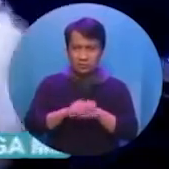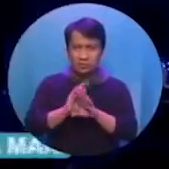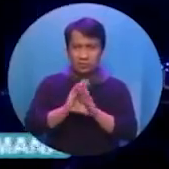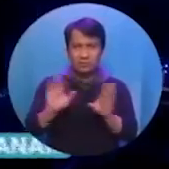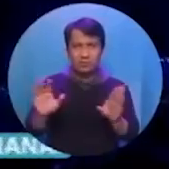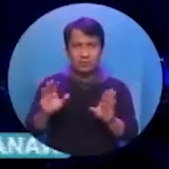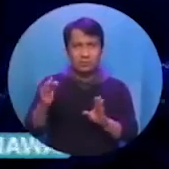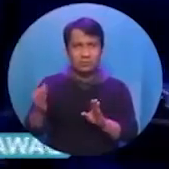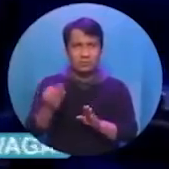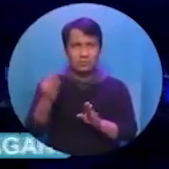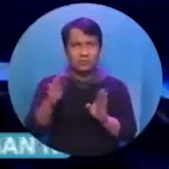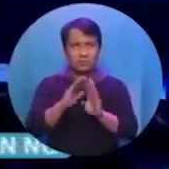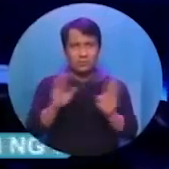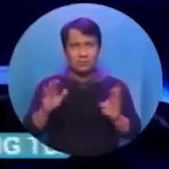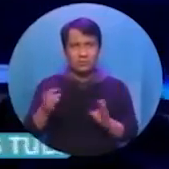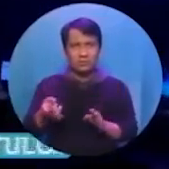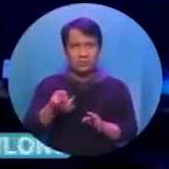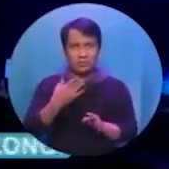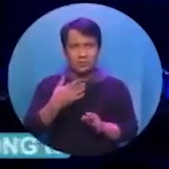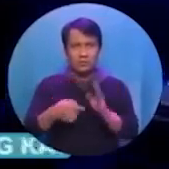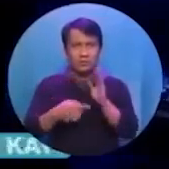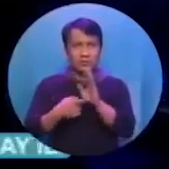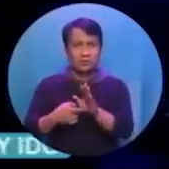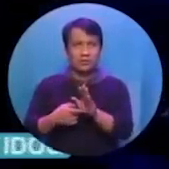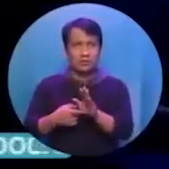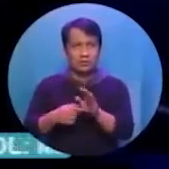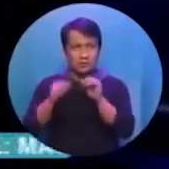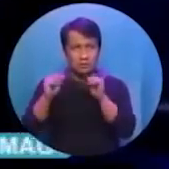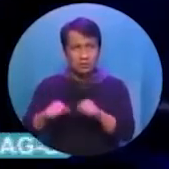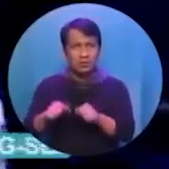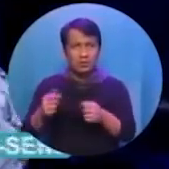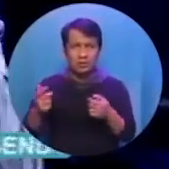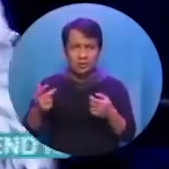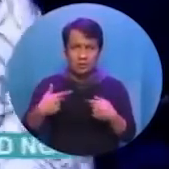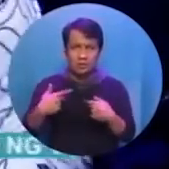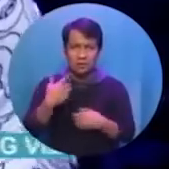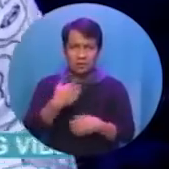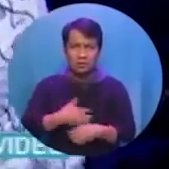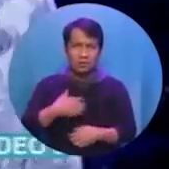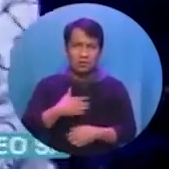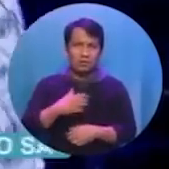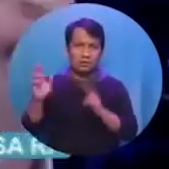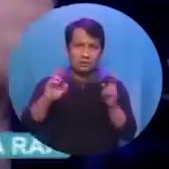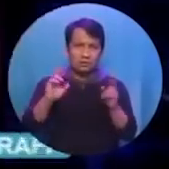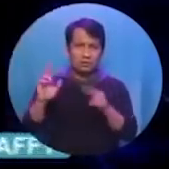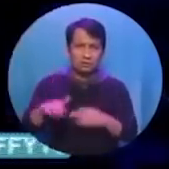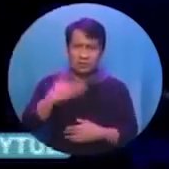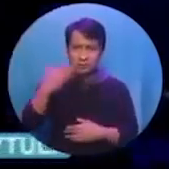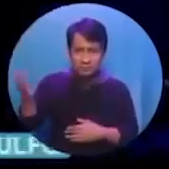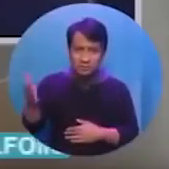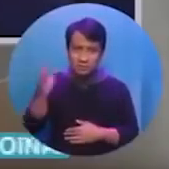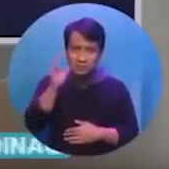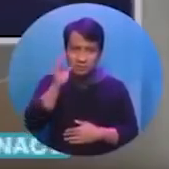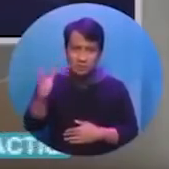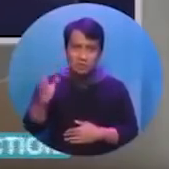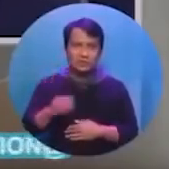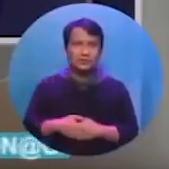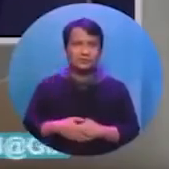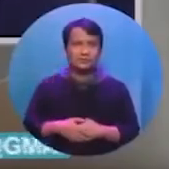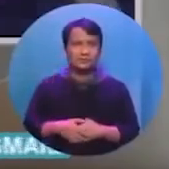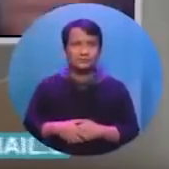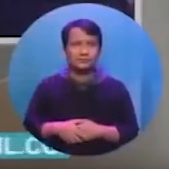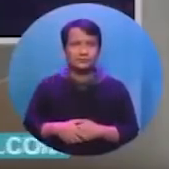bawal magmura, bawal ang bastos sa comment section po natin. At kung meron kayong sumbong, handa na siya, Kapitana Carol!